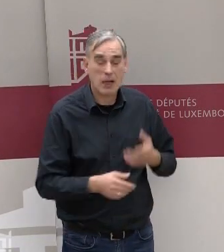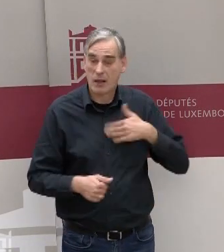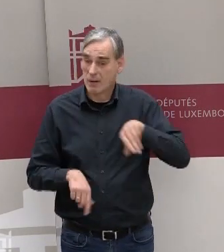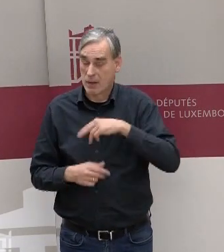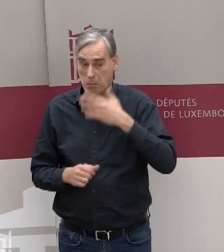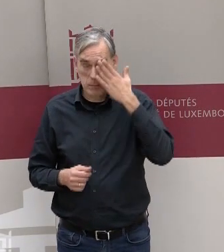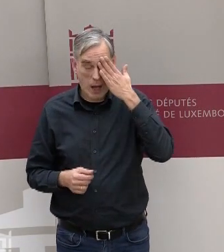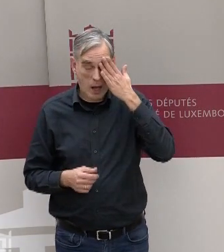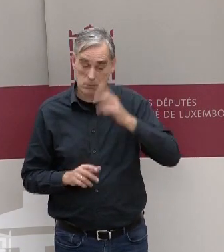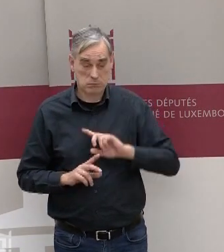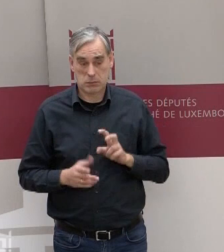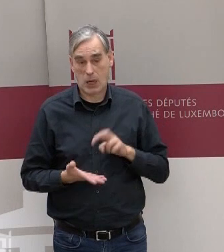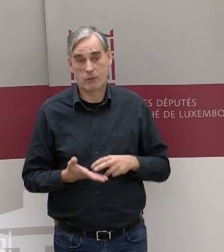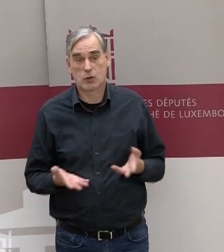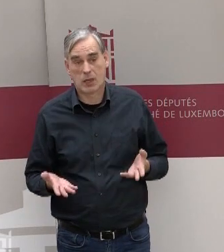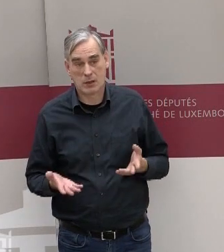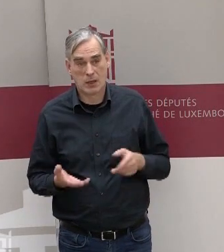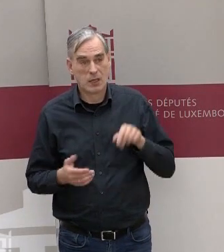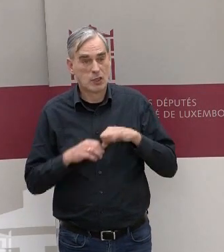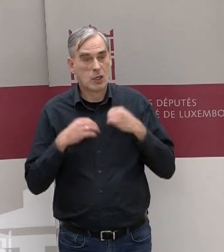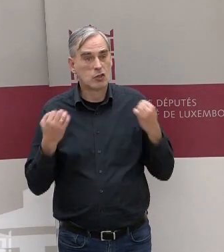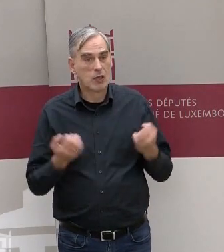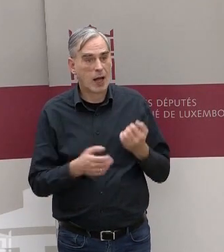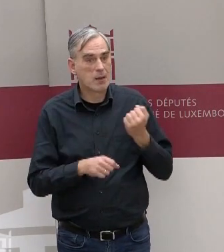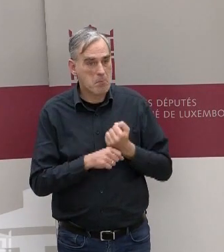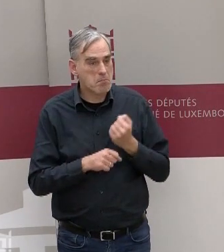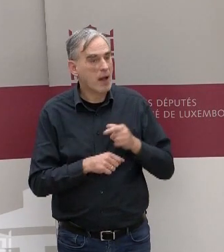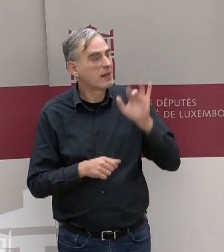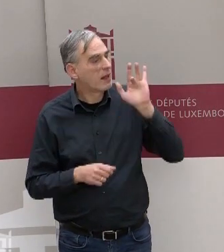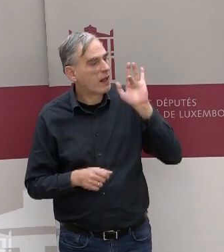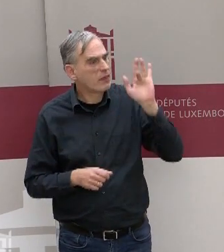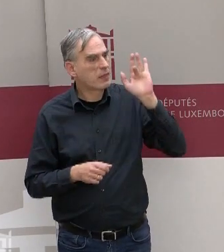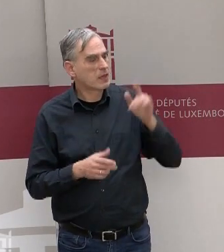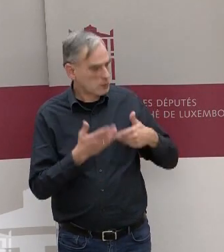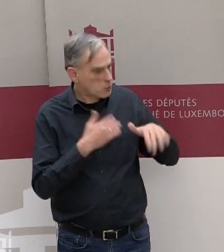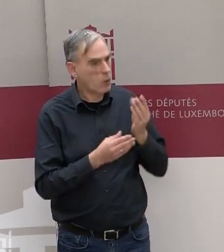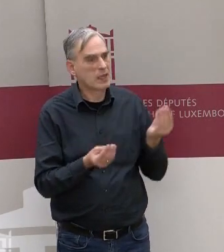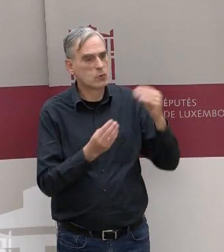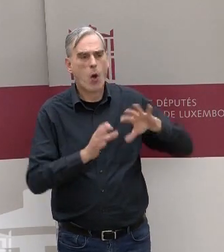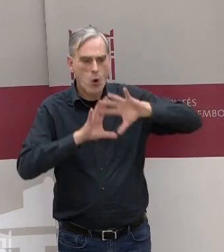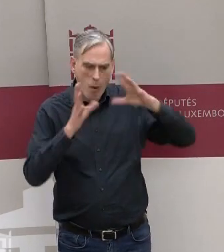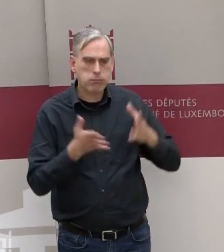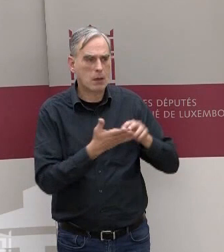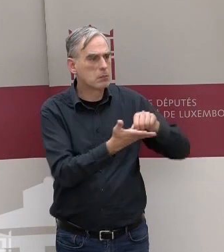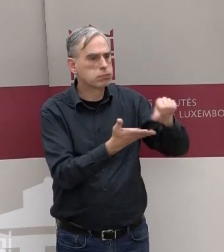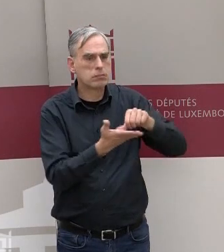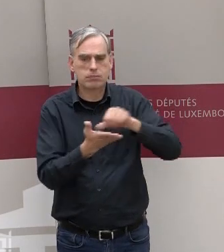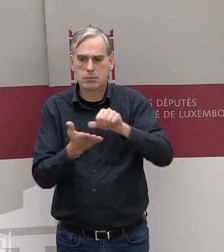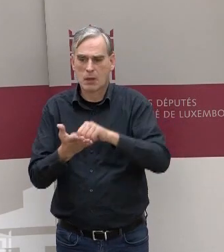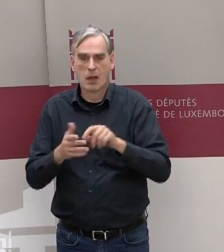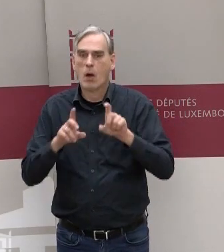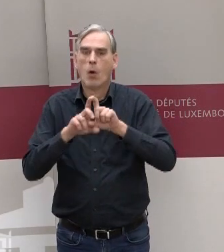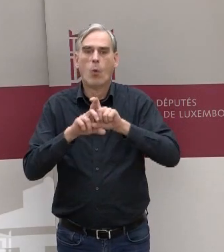Indextranche komplett überhält, auch für Betriebe, die Dividenden auskönnen können. Zum Thema von der Präsentation vom